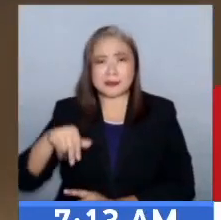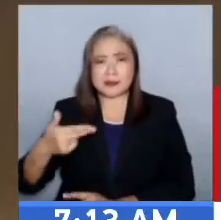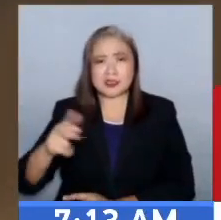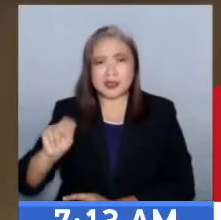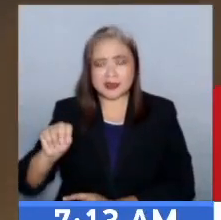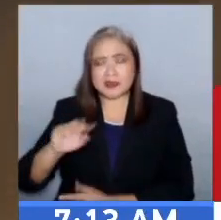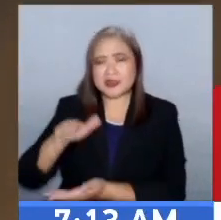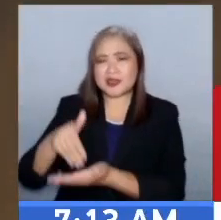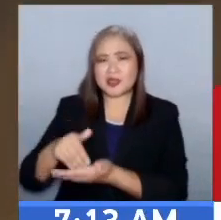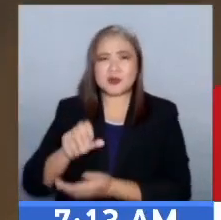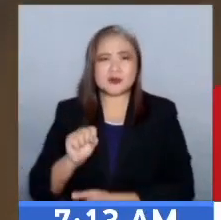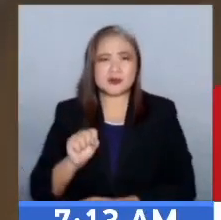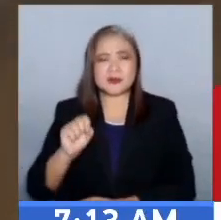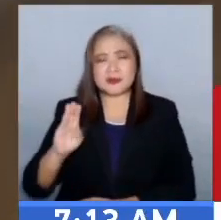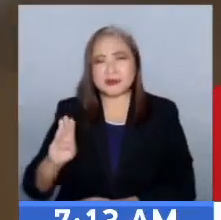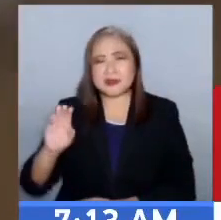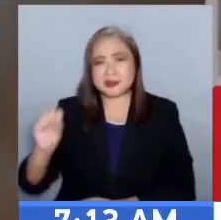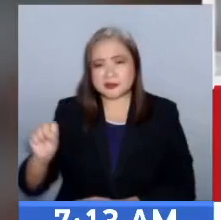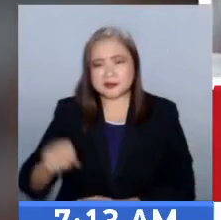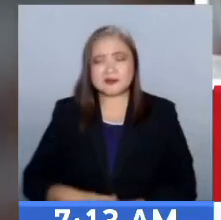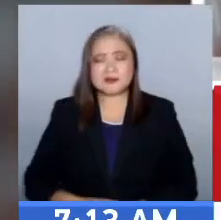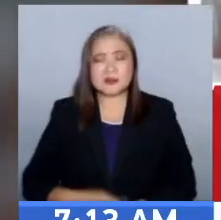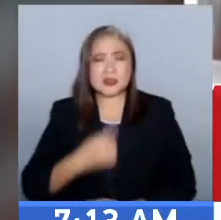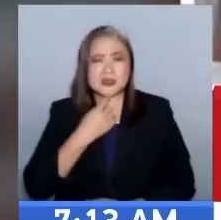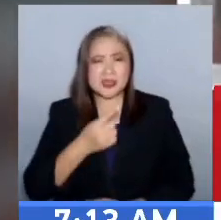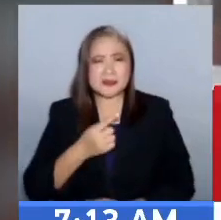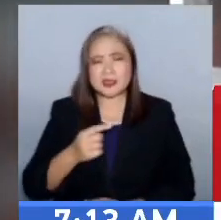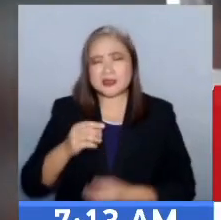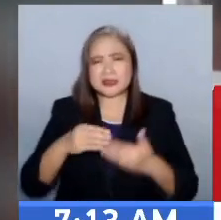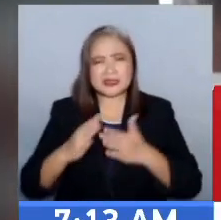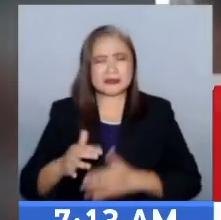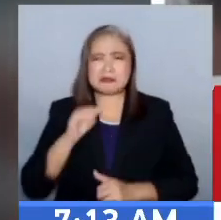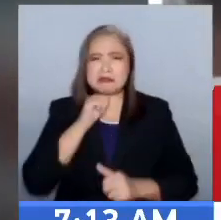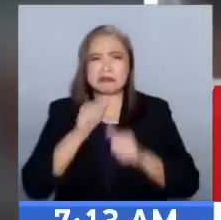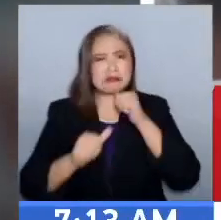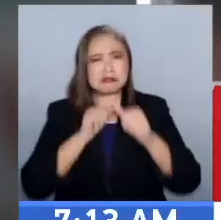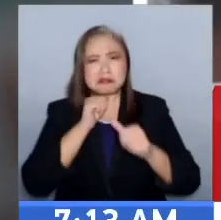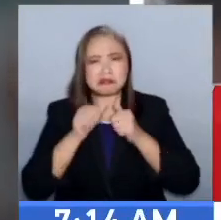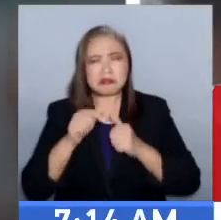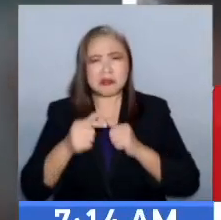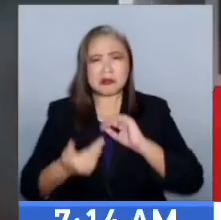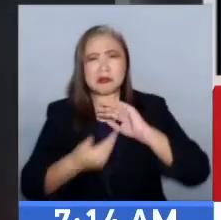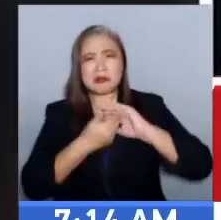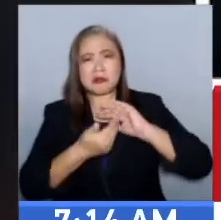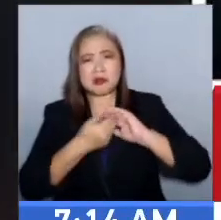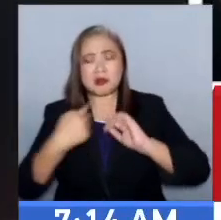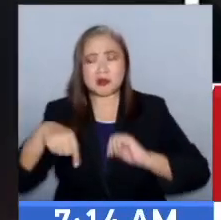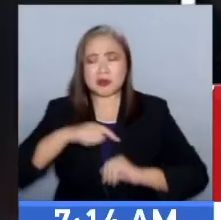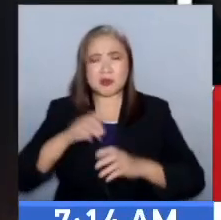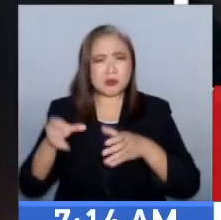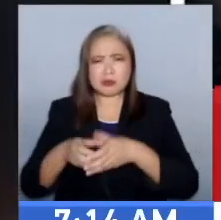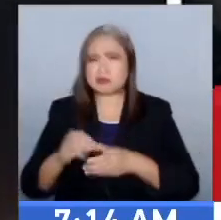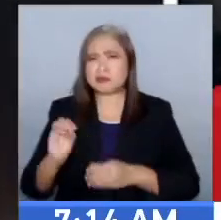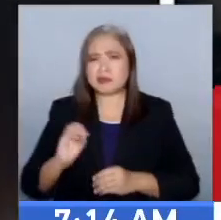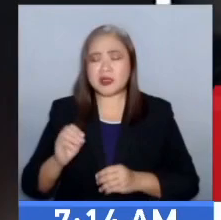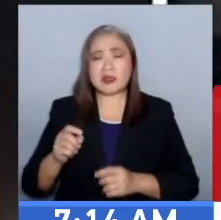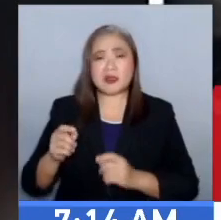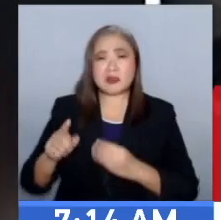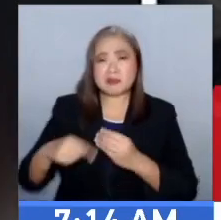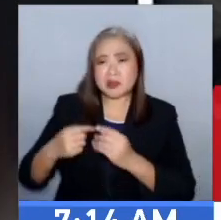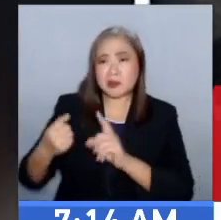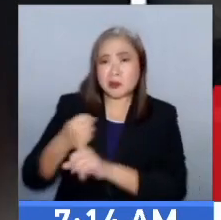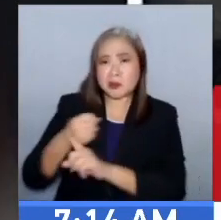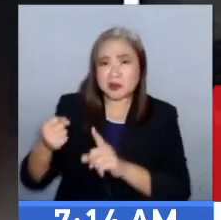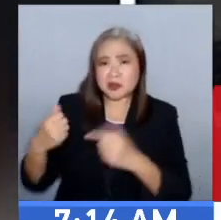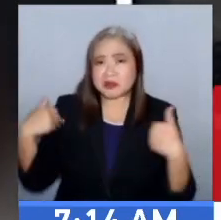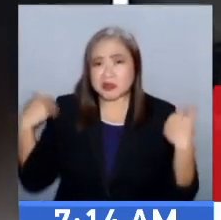Dati na itinanggi ng mga leader ng SBSI ang mga alegasyon sa kanilang grupo, kabilang ang pang-aabuso mano sa mga menor de edad